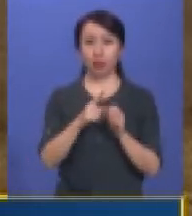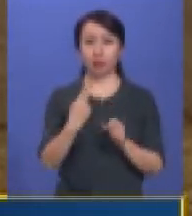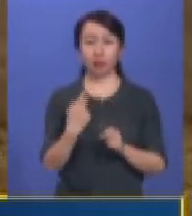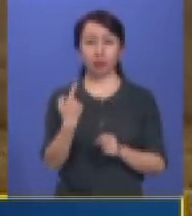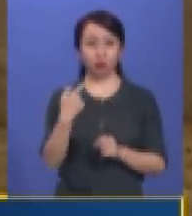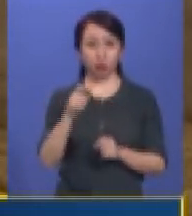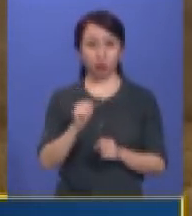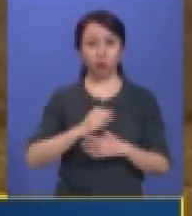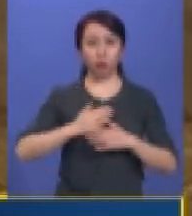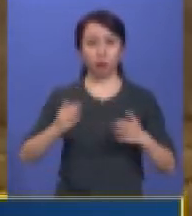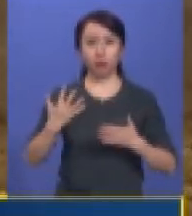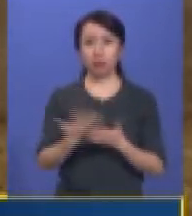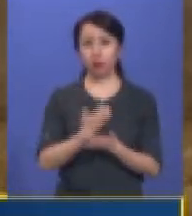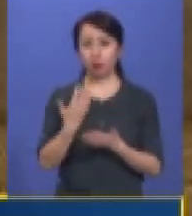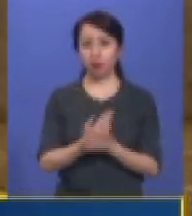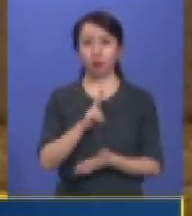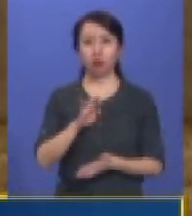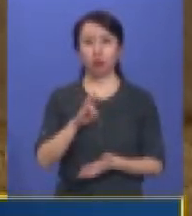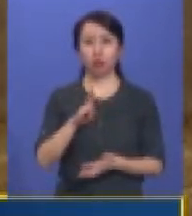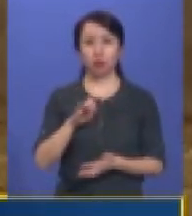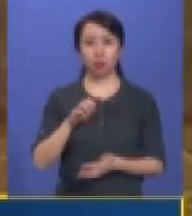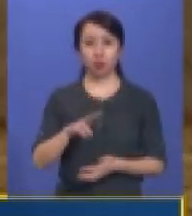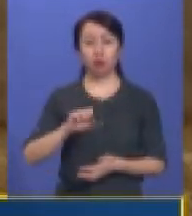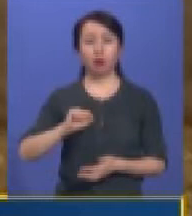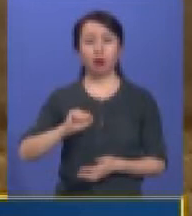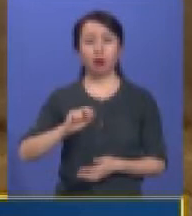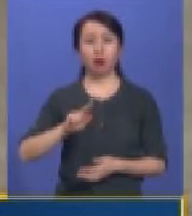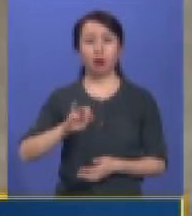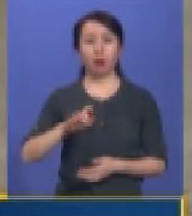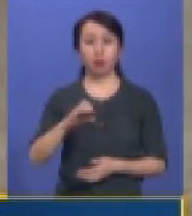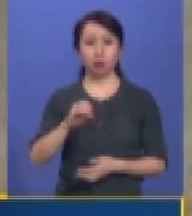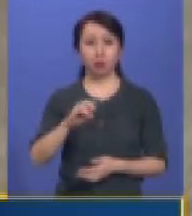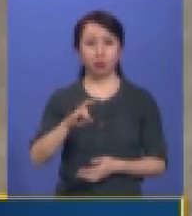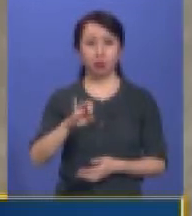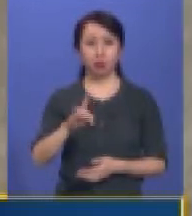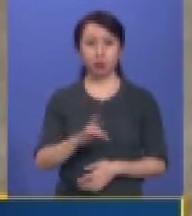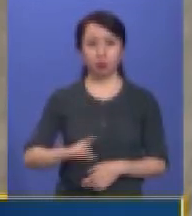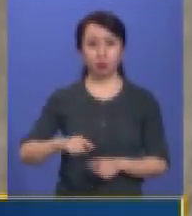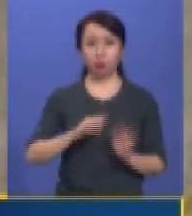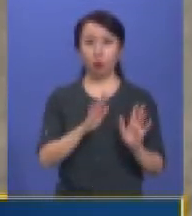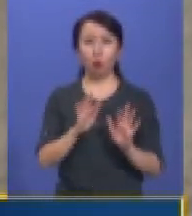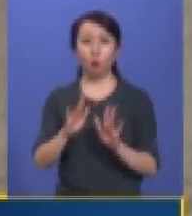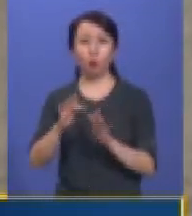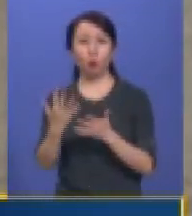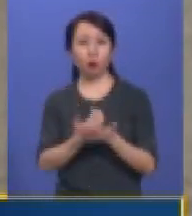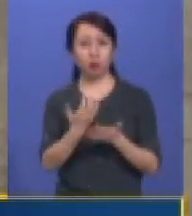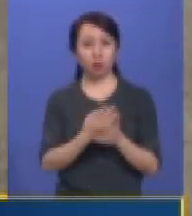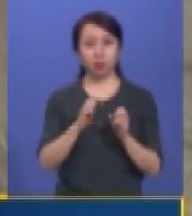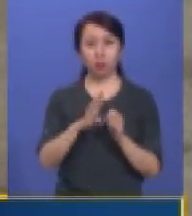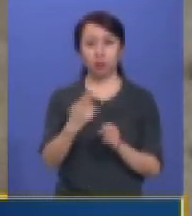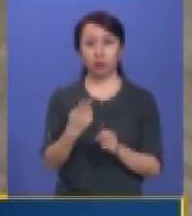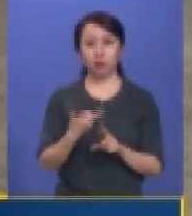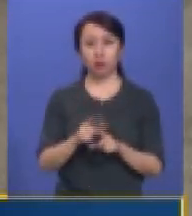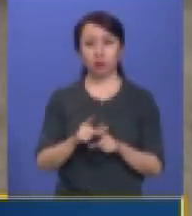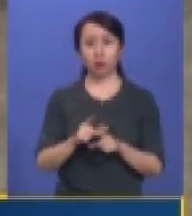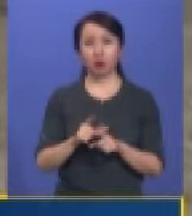центнеров с гектара. Больше всего собрать удалось в Кызылжарском, Аккаинском и Исильском районах. Там урожайность превысила 14 центнеров. Что